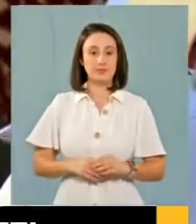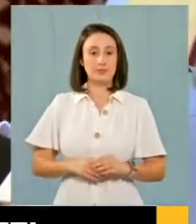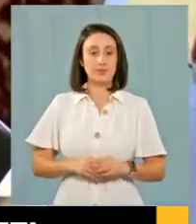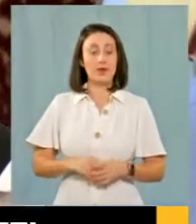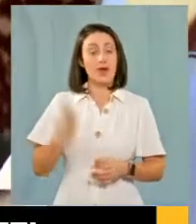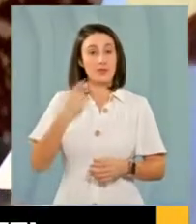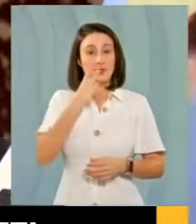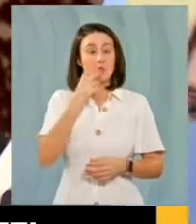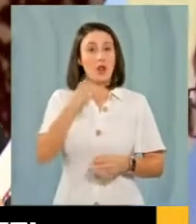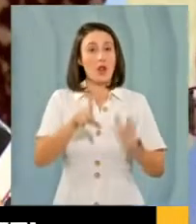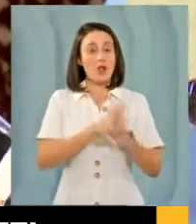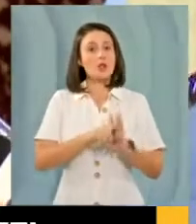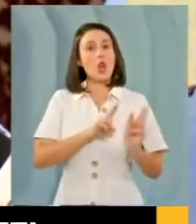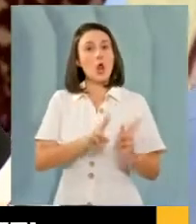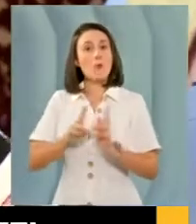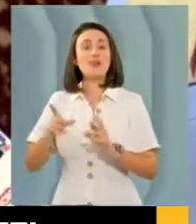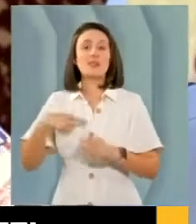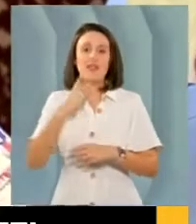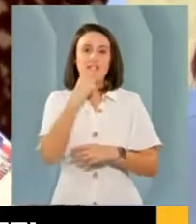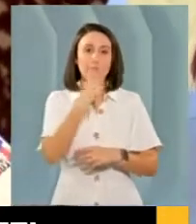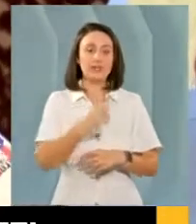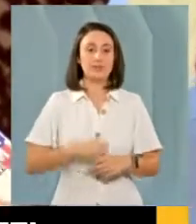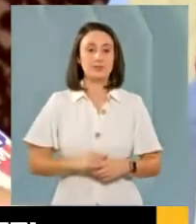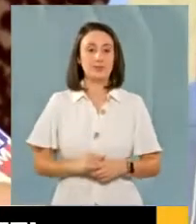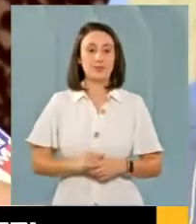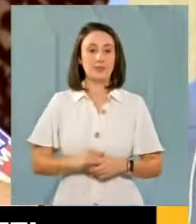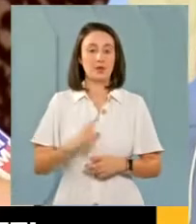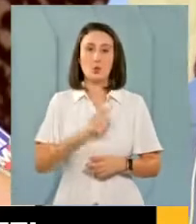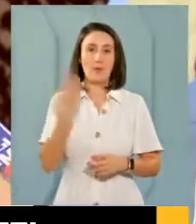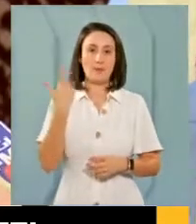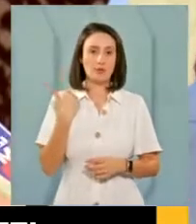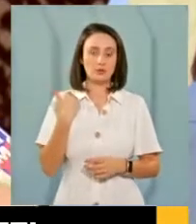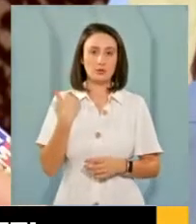Am văzut aceste legi și este normal să le fi văzut aceste legi, dar